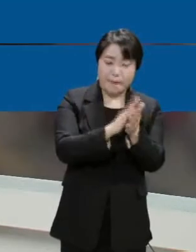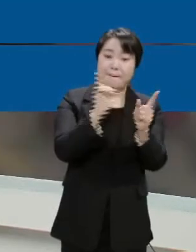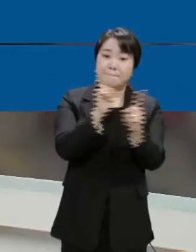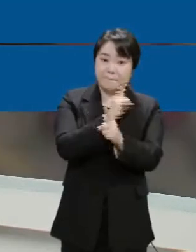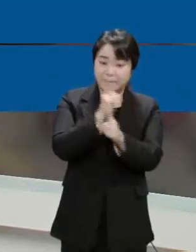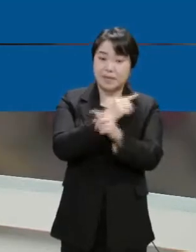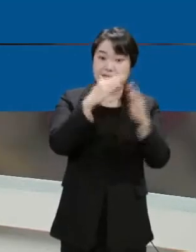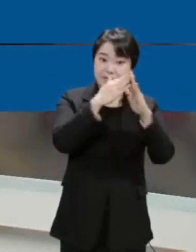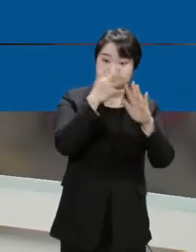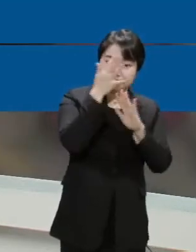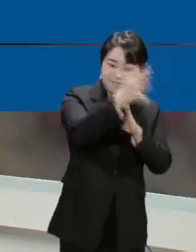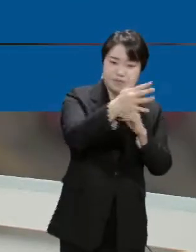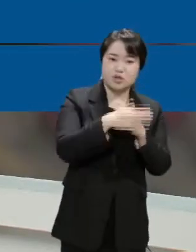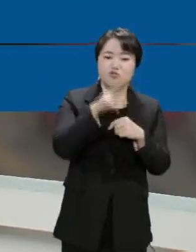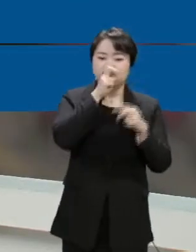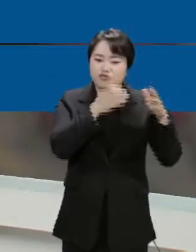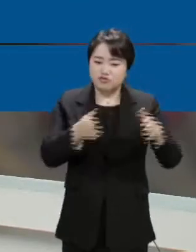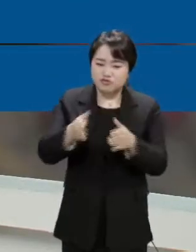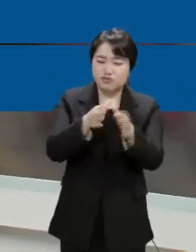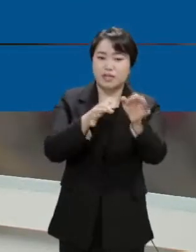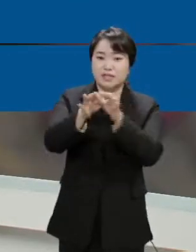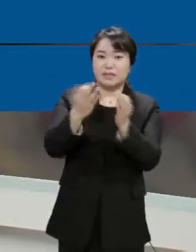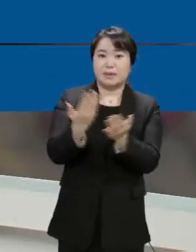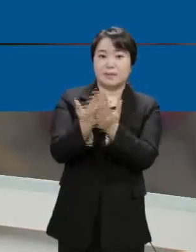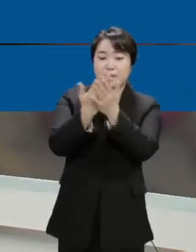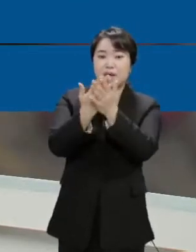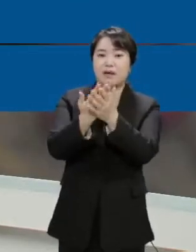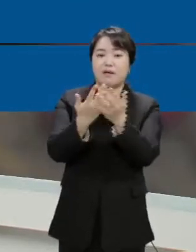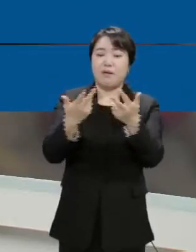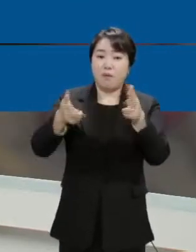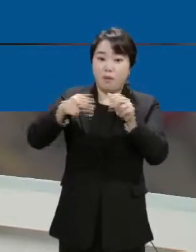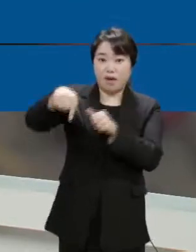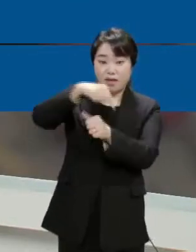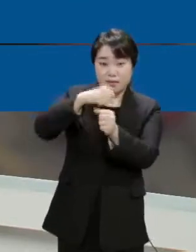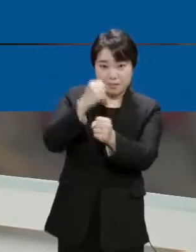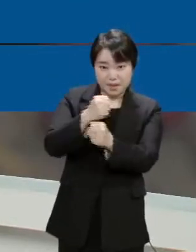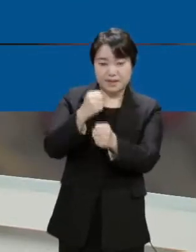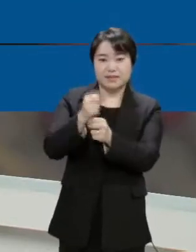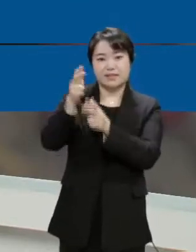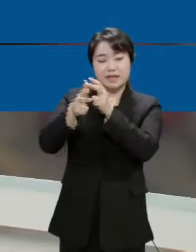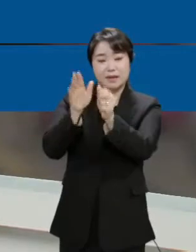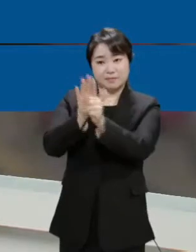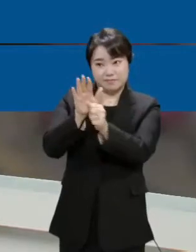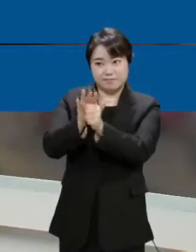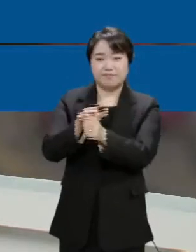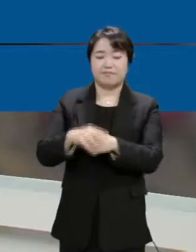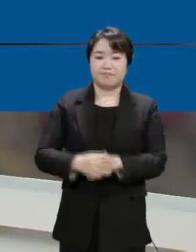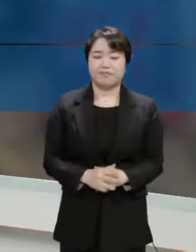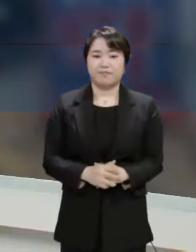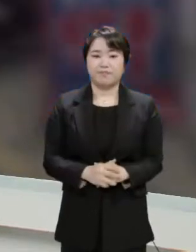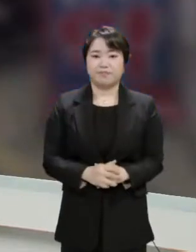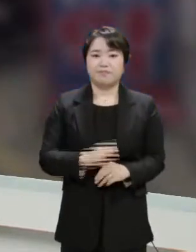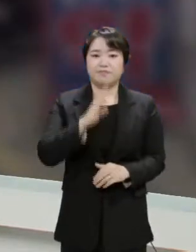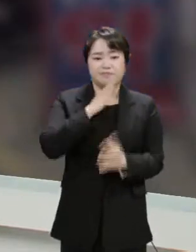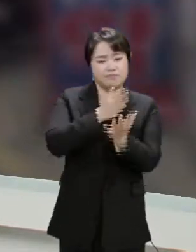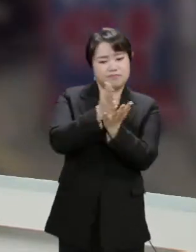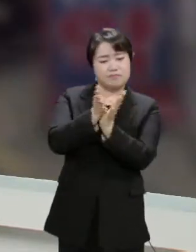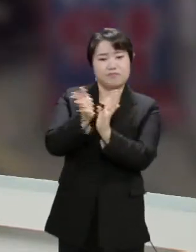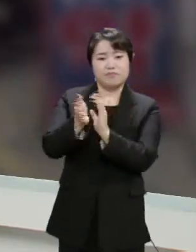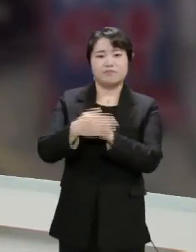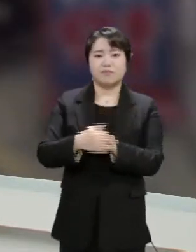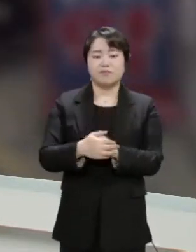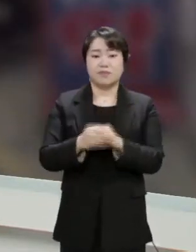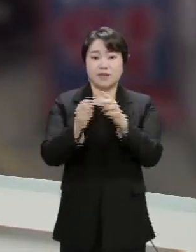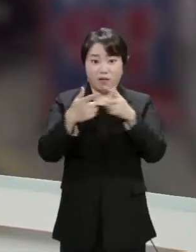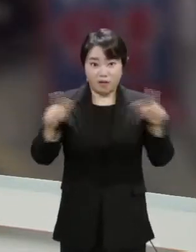정비하는 주거지원, 골목 상권을 개선하는 일반 근린형과 상업, 산업 지원 유형입니다. 네, 이렇게 도시재생 사업